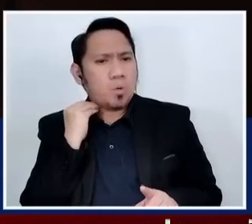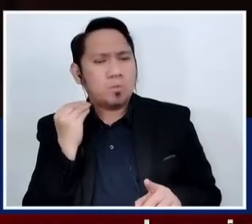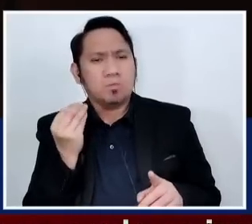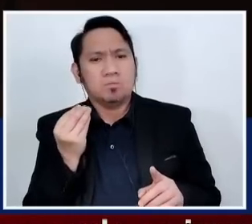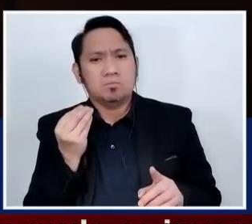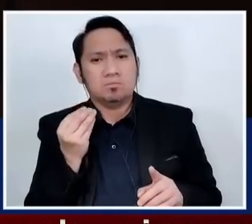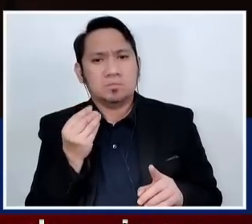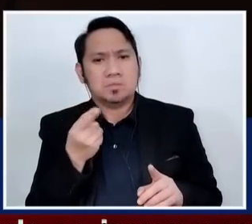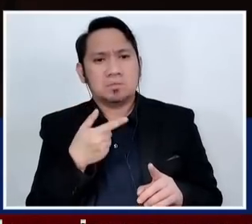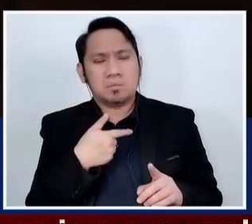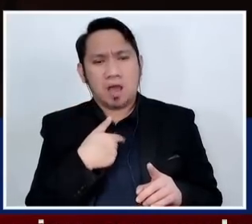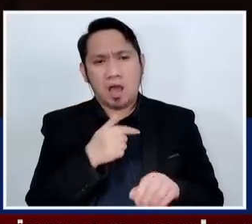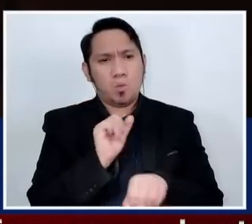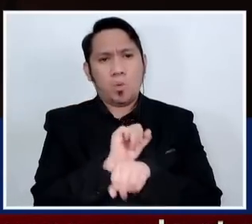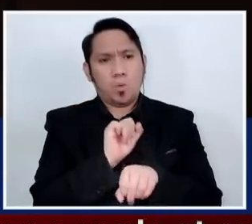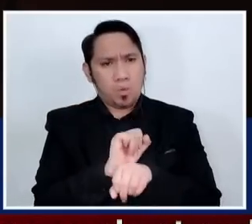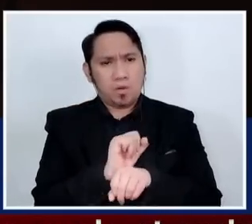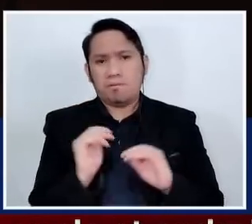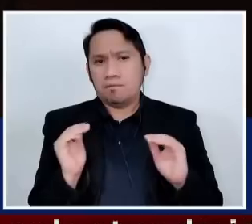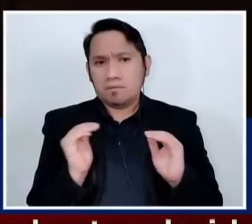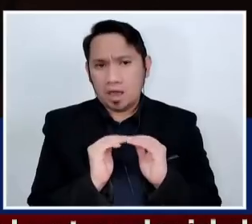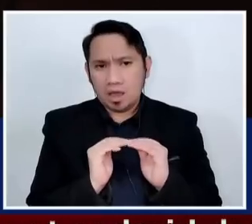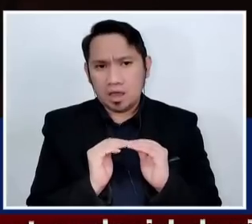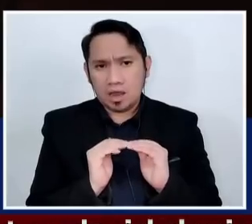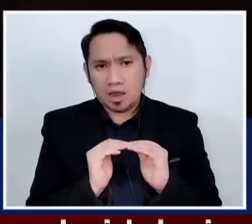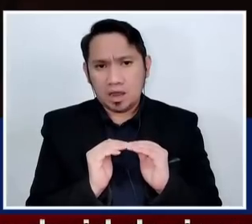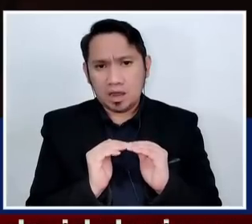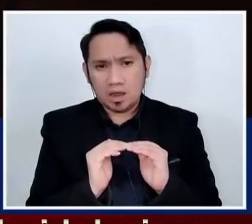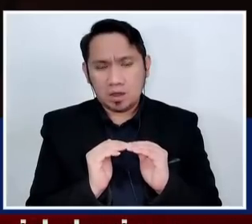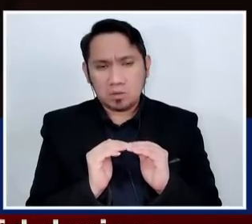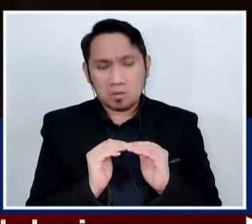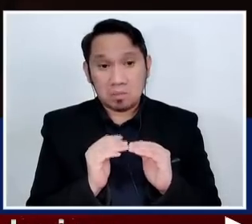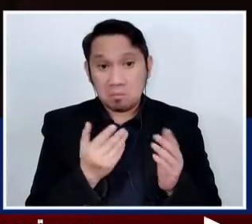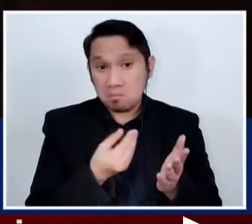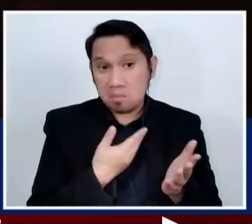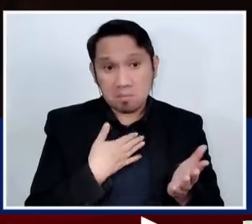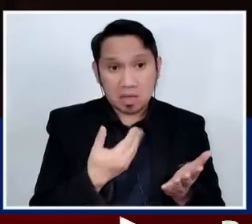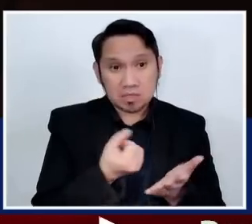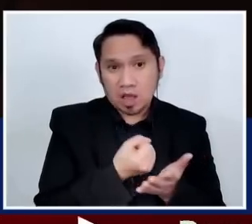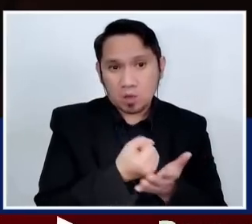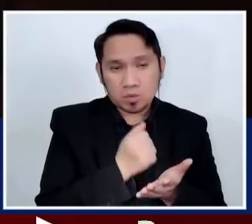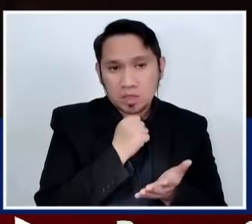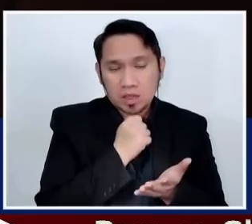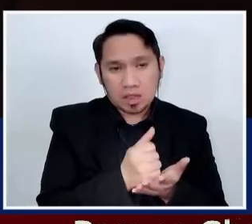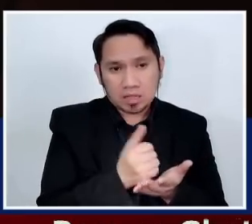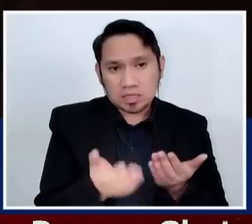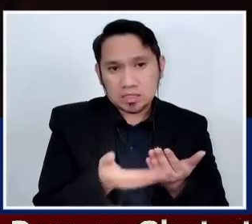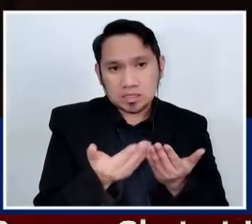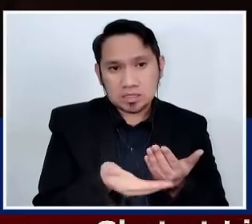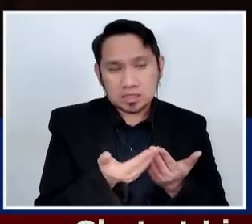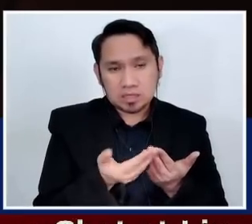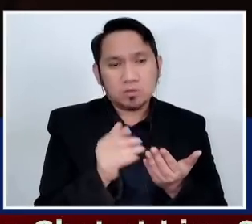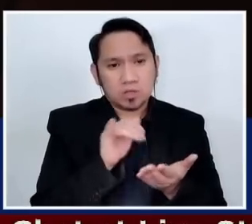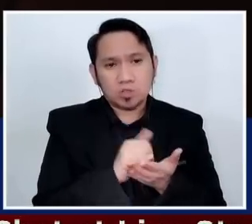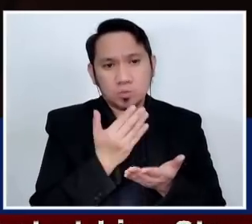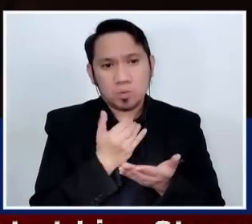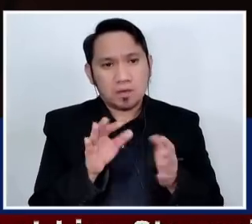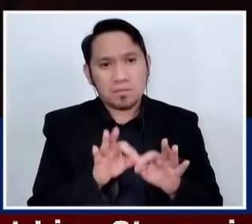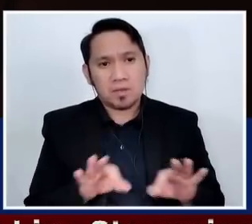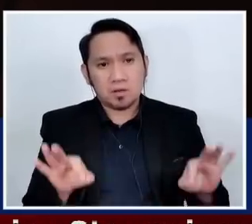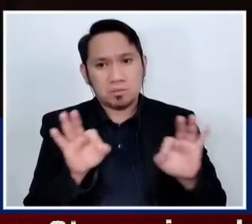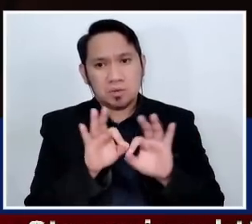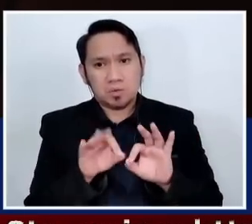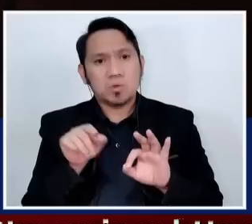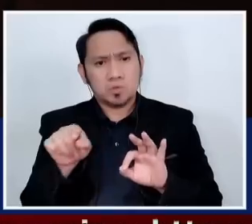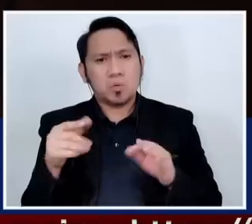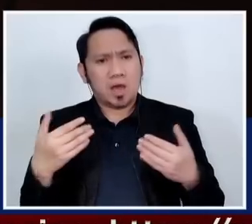ka ng patas, di ba? Hindi mo naman yan binulot kung saan lang yung pera. Kaya napakahalaga. Meron siyang special child.